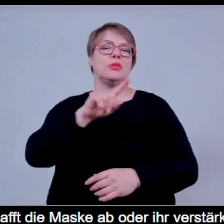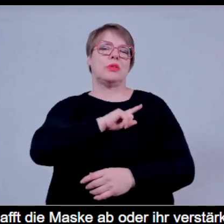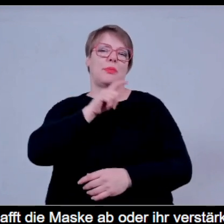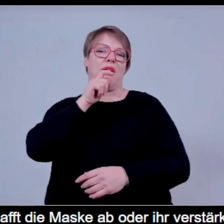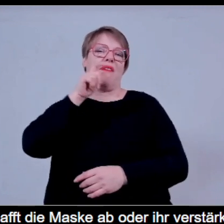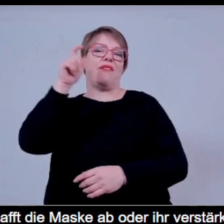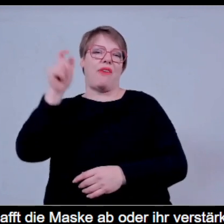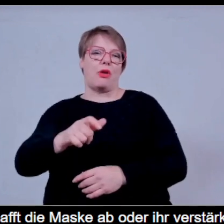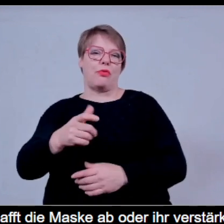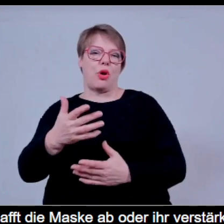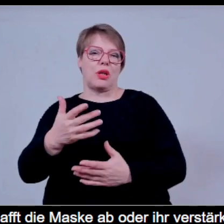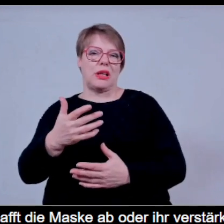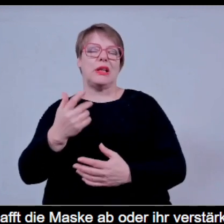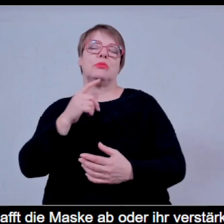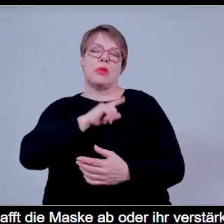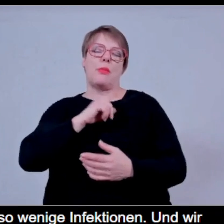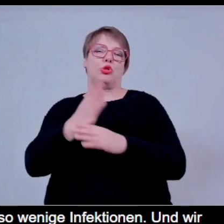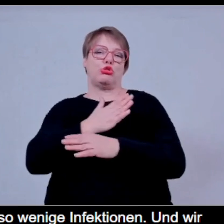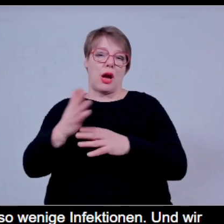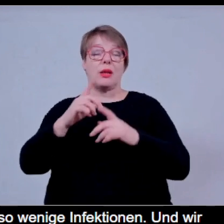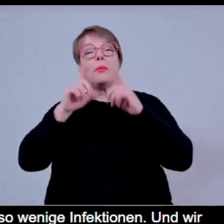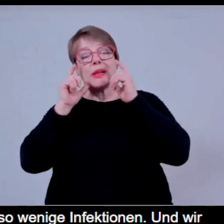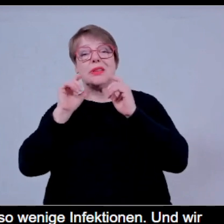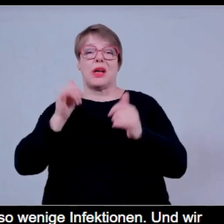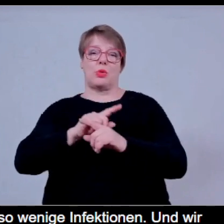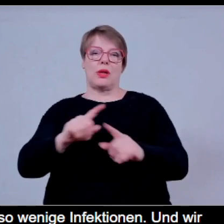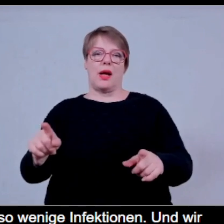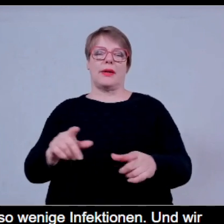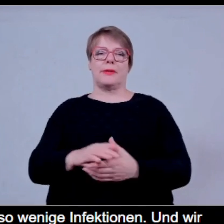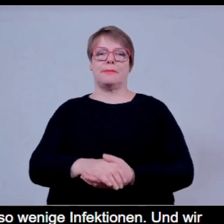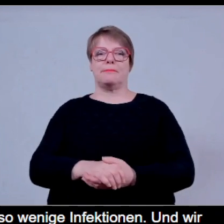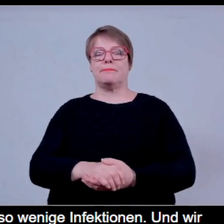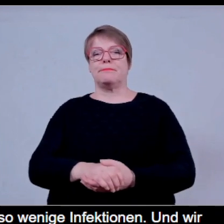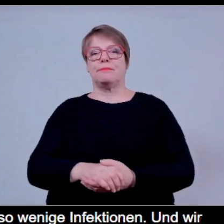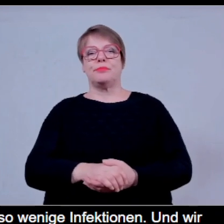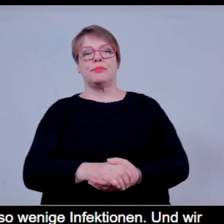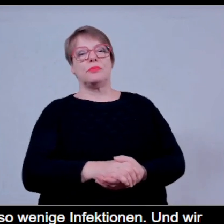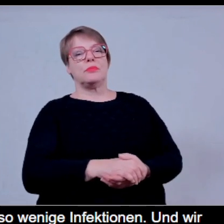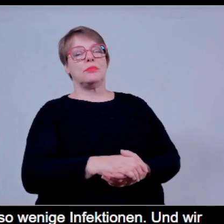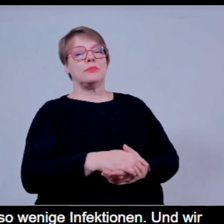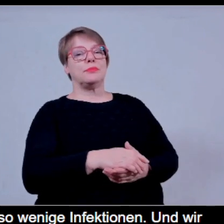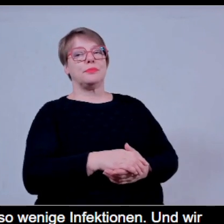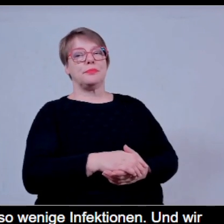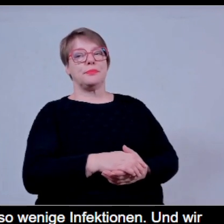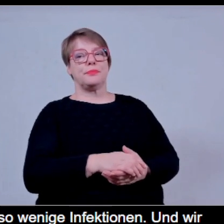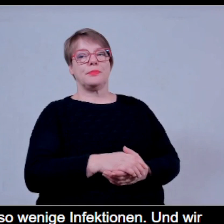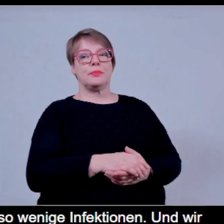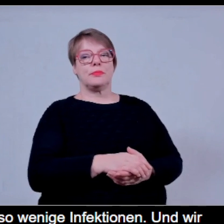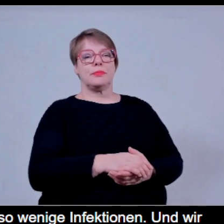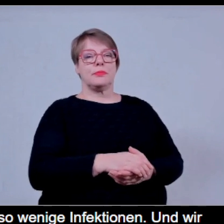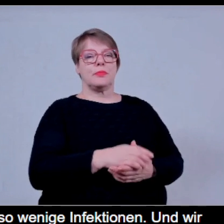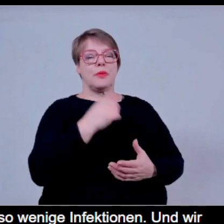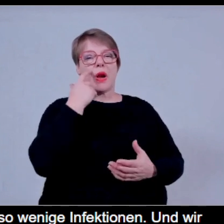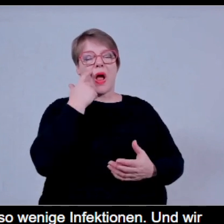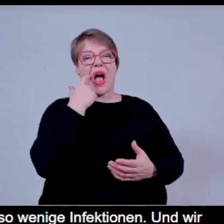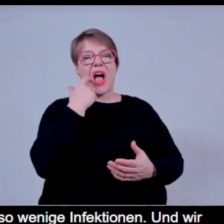und in welchem Zug nicht. Also so, wie es Herr Horlecek gerade eben gesagt hat, das erfordert ein bisschen wissenschaftliche Untersuchung des Reisemittels, bevor